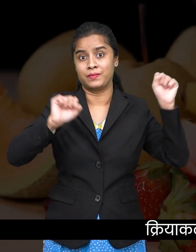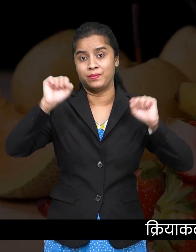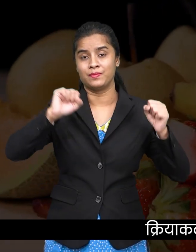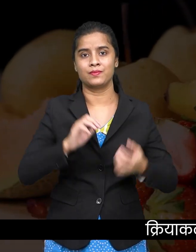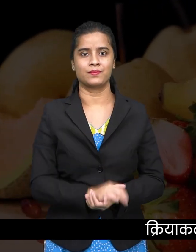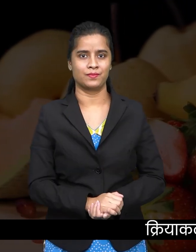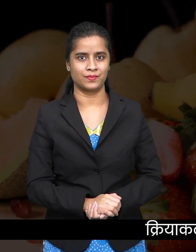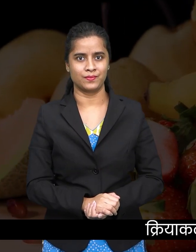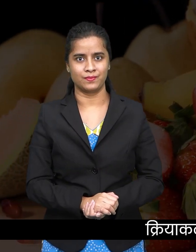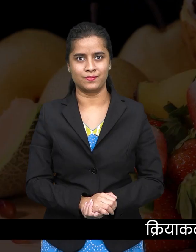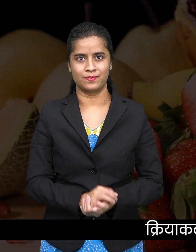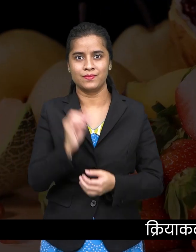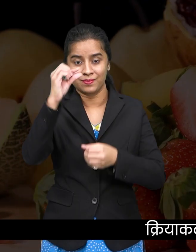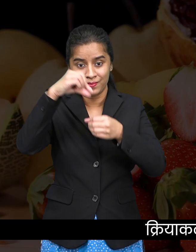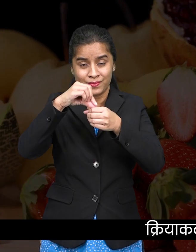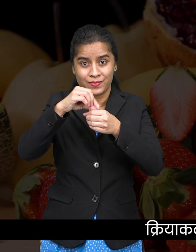उपक्रम: फळांमधील बीज,